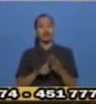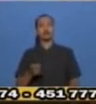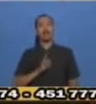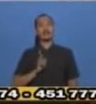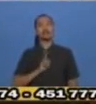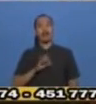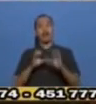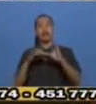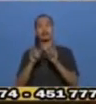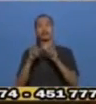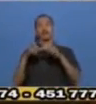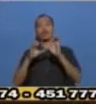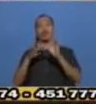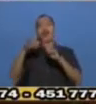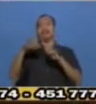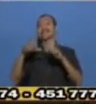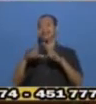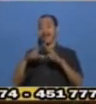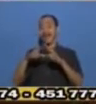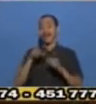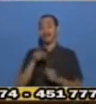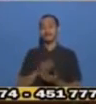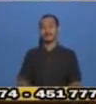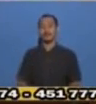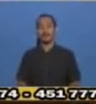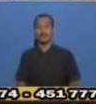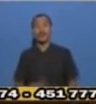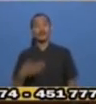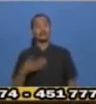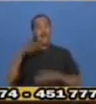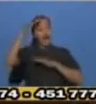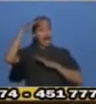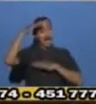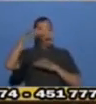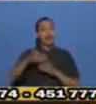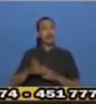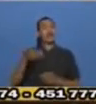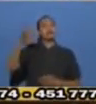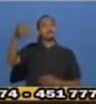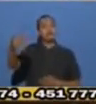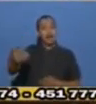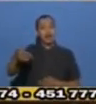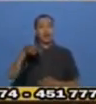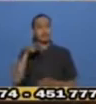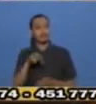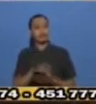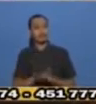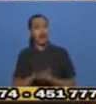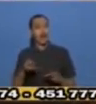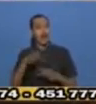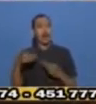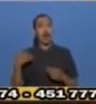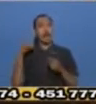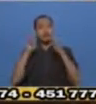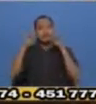pilot adanya pandemi ini ada penjemputan. Besok lagi kalau misalnya ada pemilu, ya Mbok ya dijemput, bisa jadi, yang bisa tidak